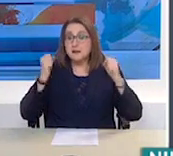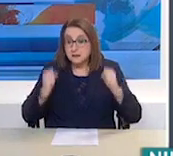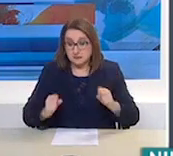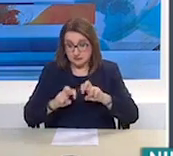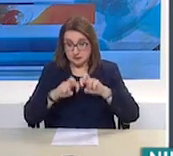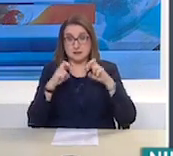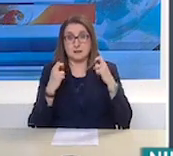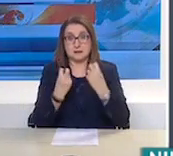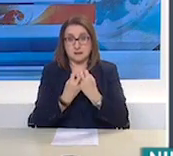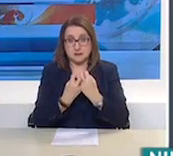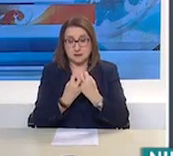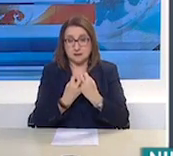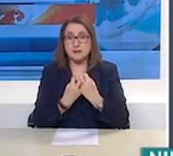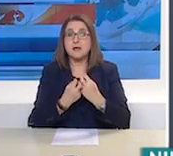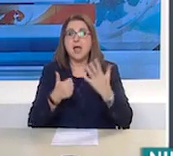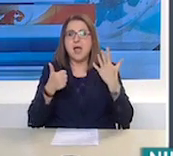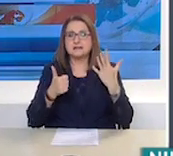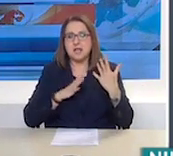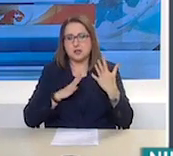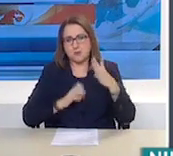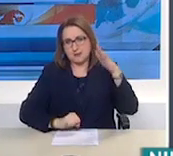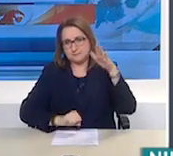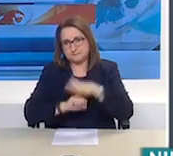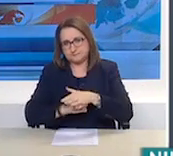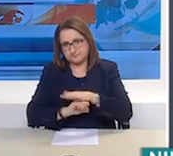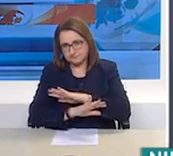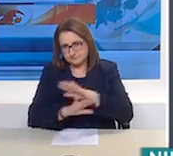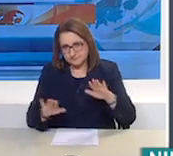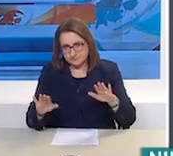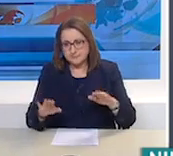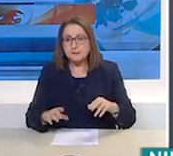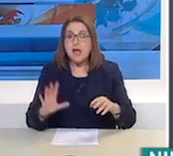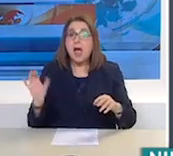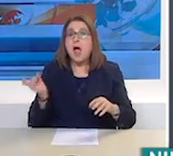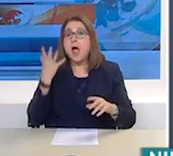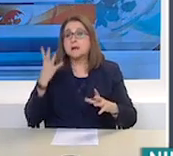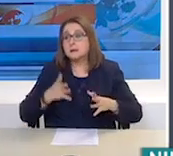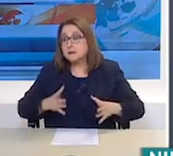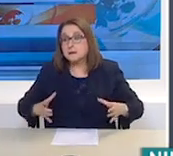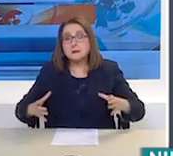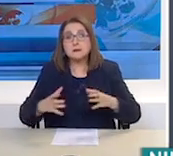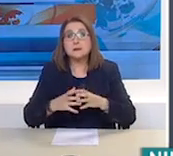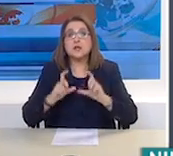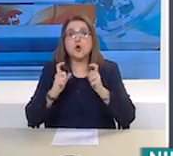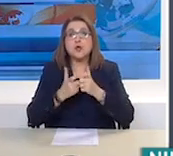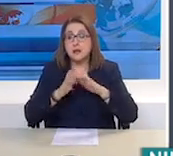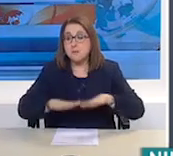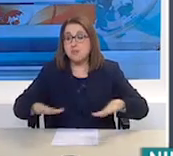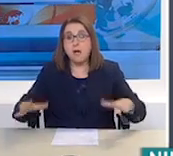σε τραπέζι ορίζεται τα 6 άτομα. Δεν υφίσταται όριο σε περίπτωση πολύτεκνης